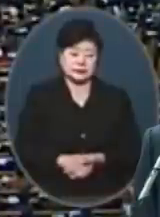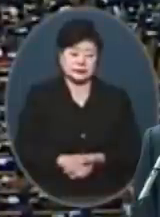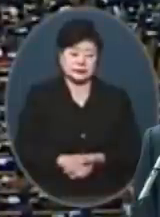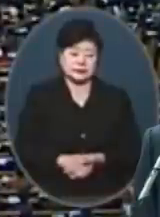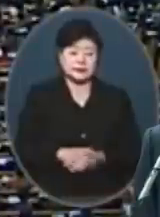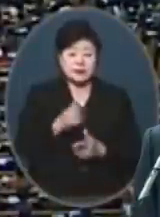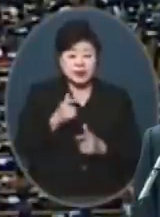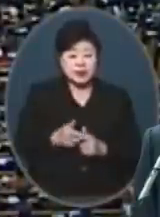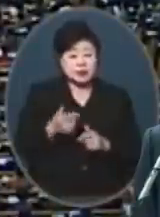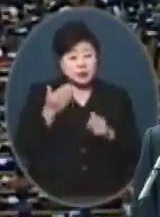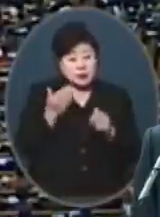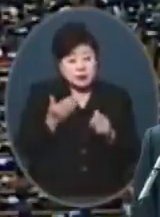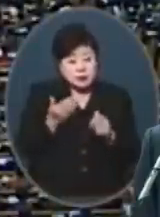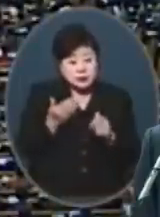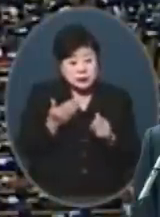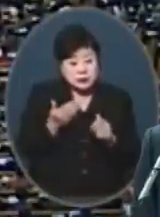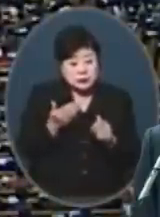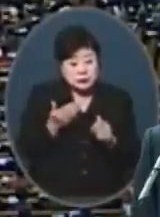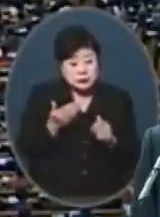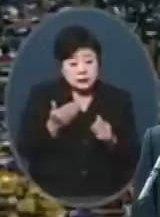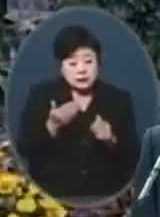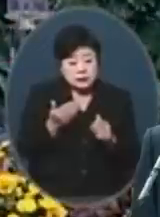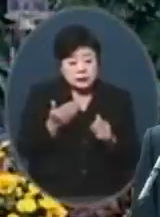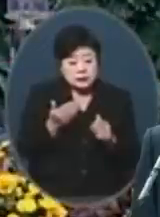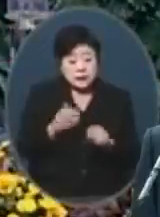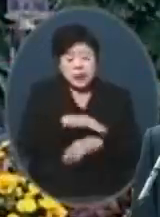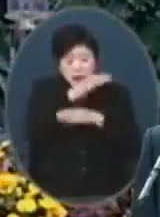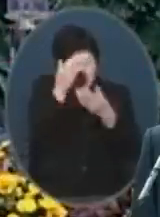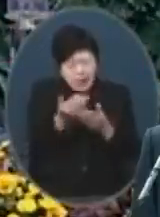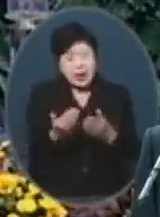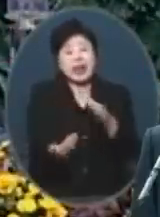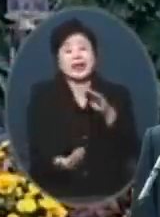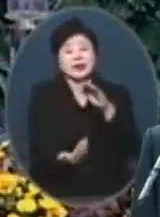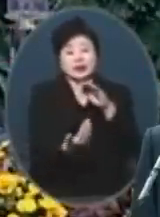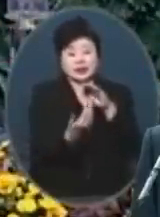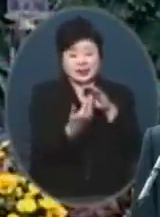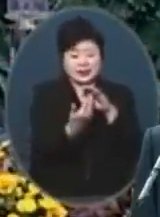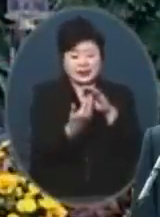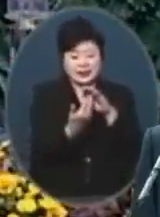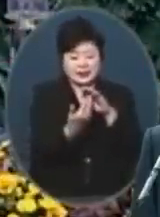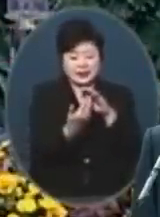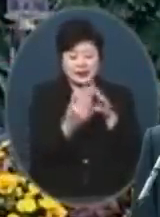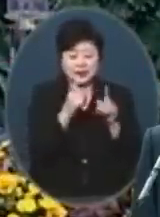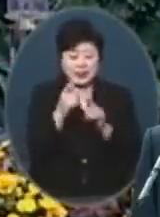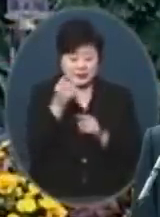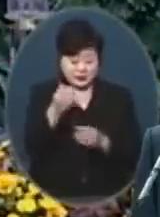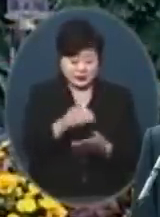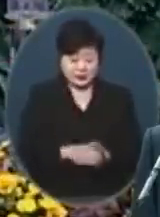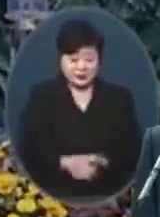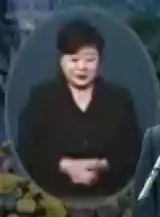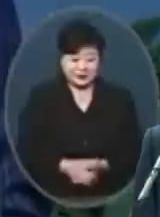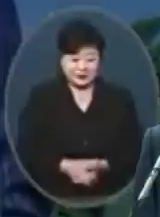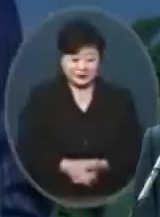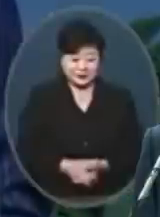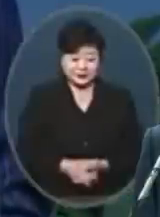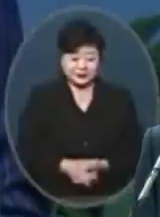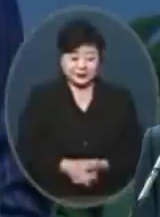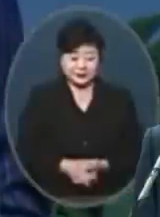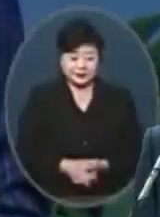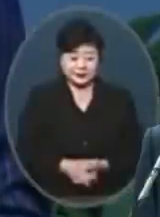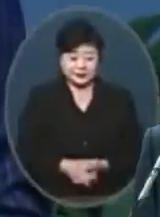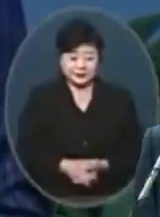그래서 예수님께서 내가 다 이루었다 그렇게 말씀하신 것이 의미가 깊습니다.